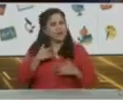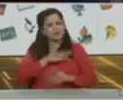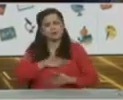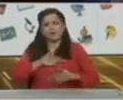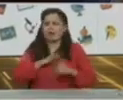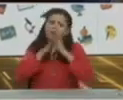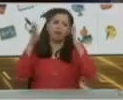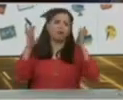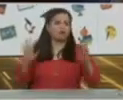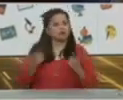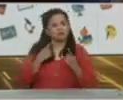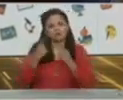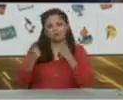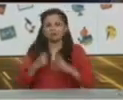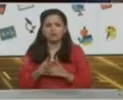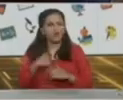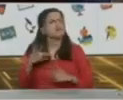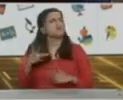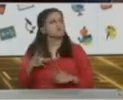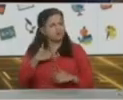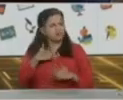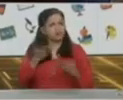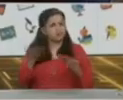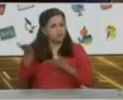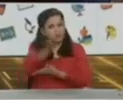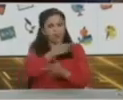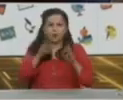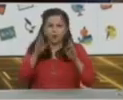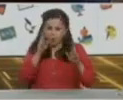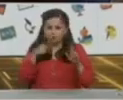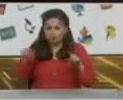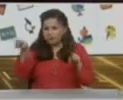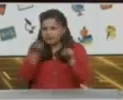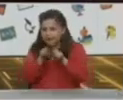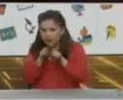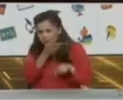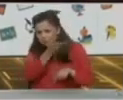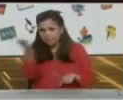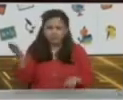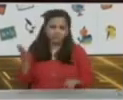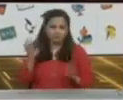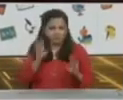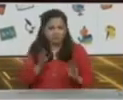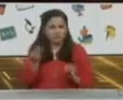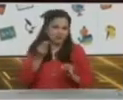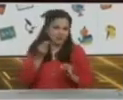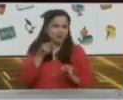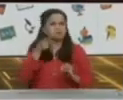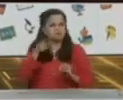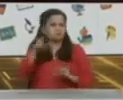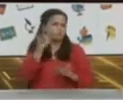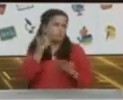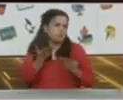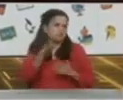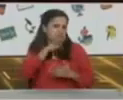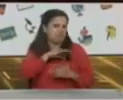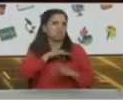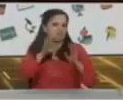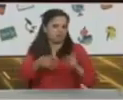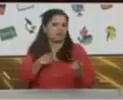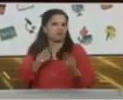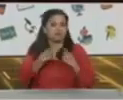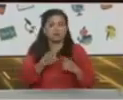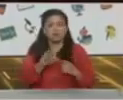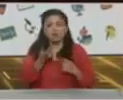होता है। मुझे लगता है कि आप सभी को भी जरूर उसमें से कुछ न कुछ बातें काम आएगी। जरूरी